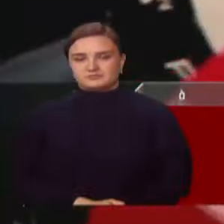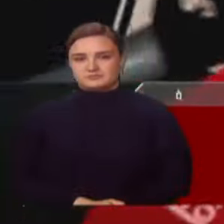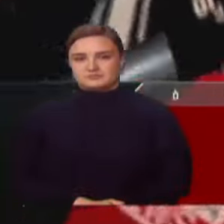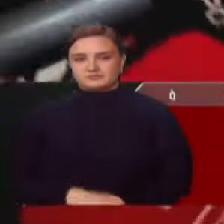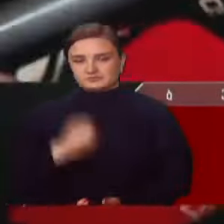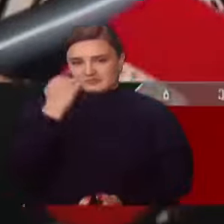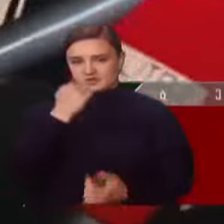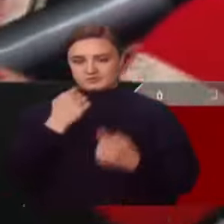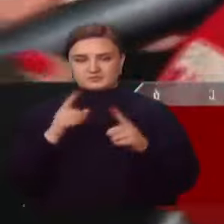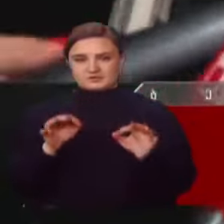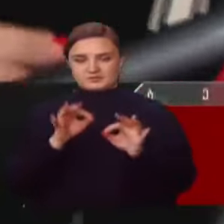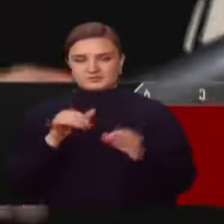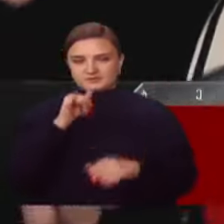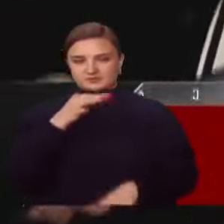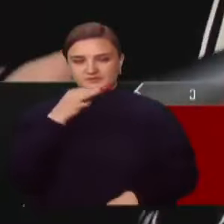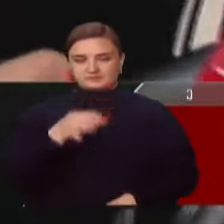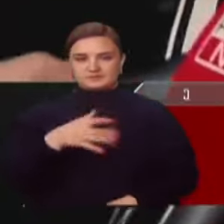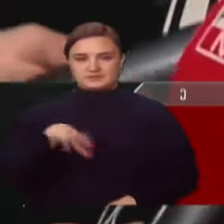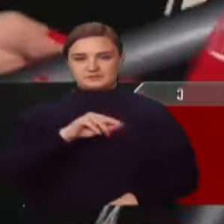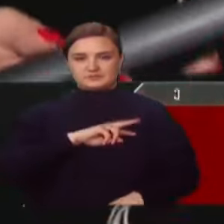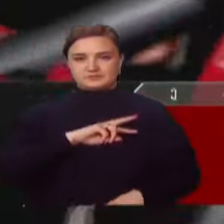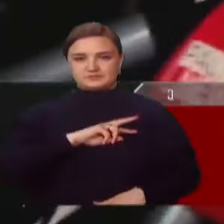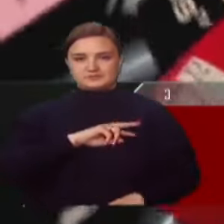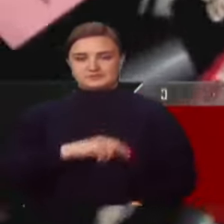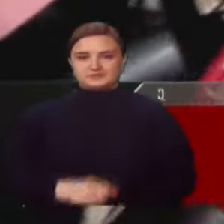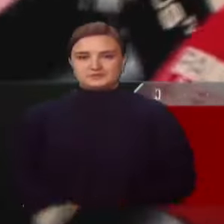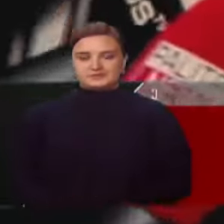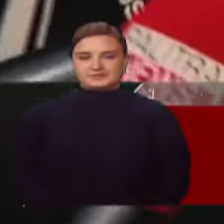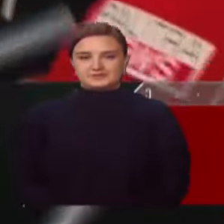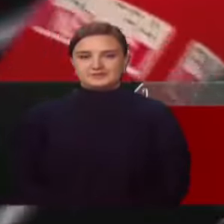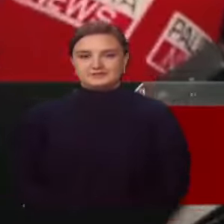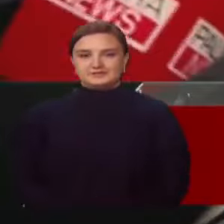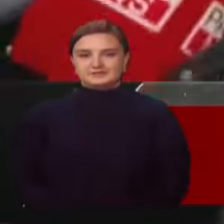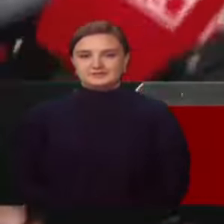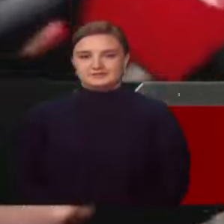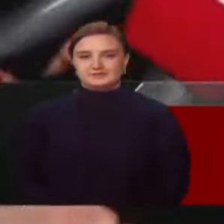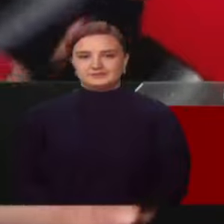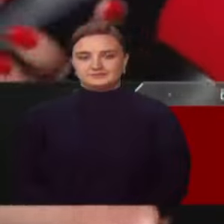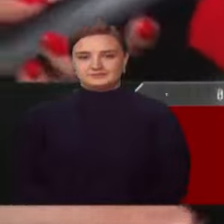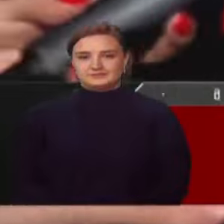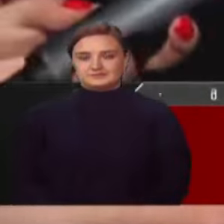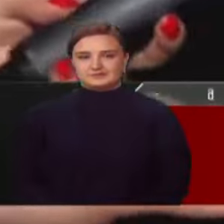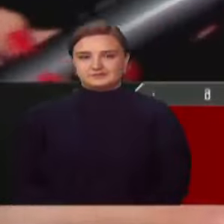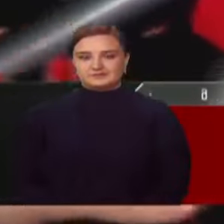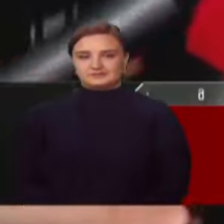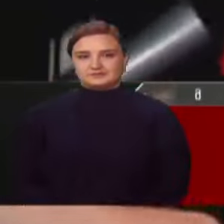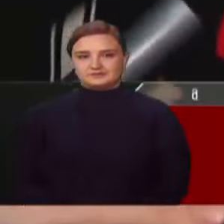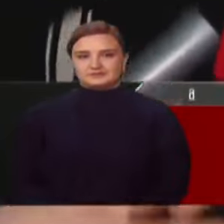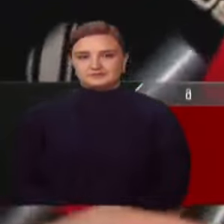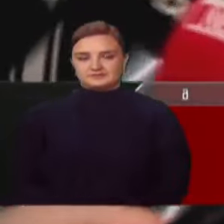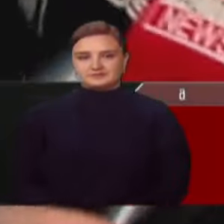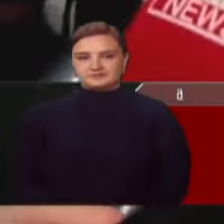მომენტში. უდესი მადლობა ყველა. ყველა მიყვარხართ. რომ ჩემპიონი უნდა დაბრუნებულიყავ. კი ბატონო, კი ბატონო, მაგრამ აი